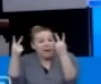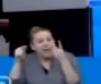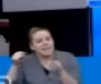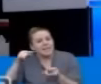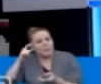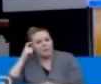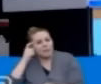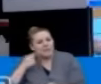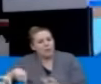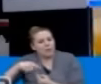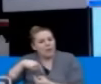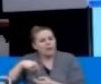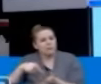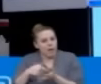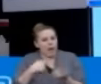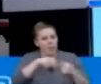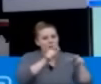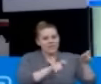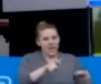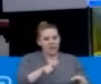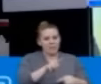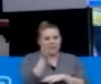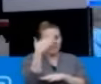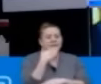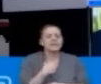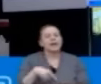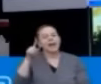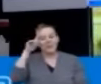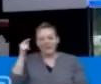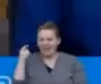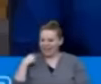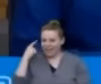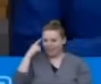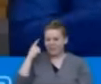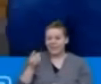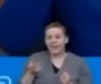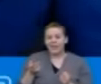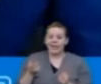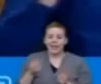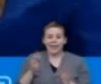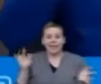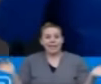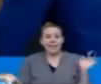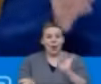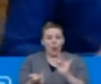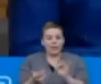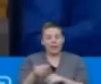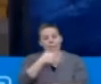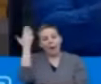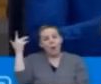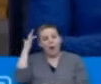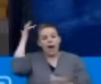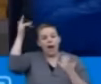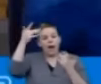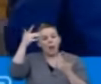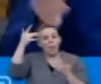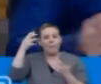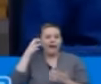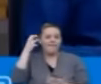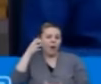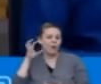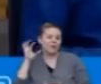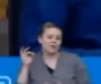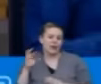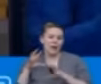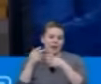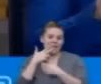שמדאיג אותנו בתור אזרחים של מדינת ישראל. אתה יודע מה חשבתי? שבאופן אירוני, נגיד שהחלום הוורוד הרטוב של מחנה הציוני